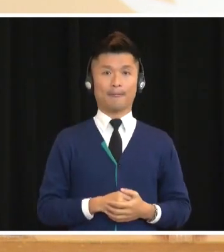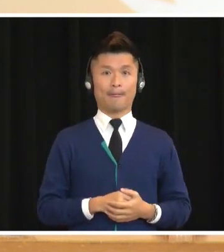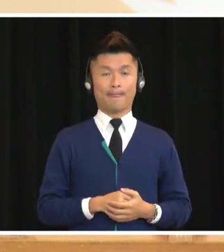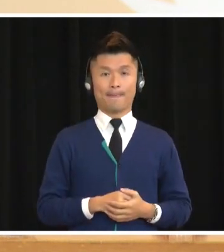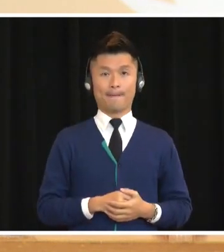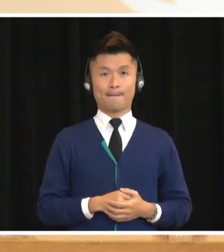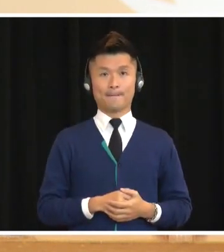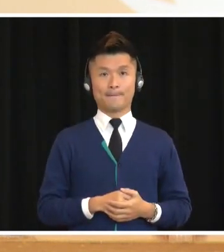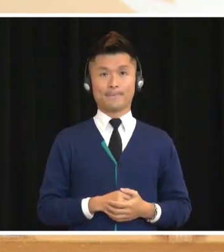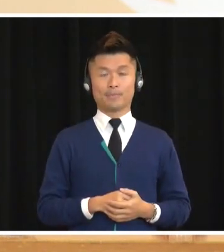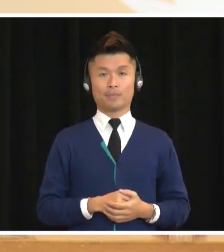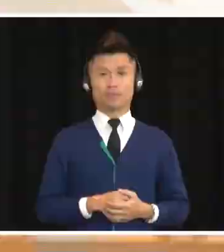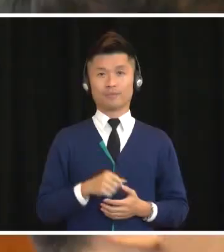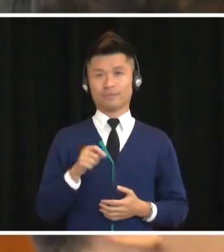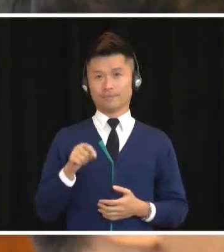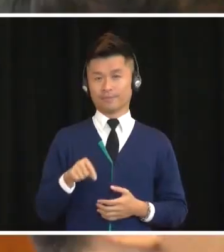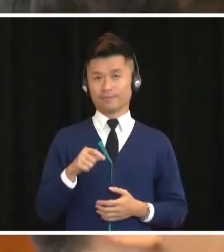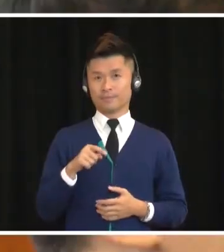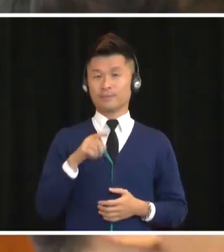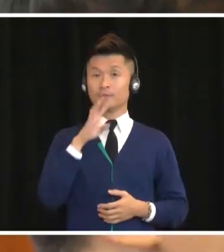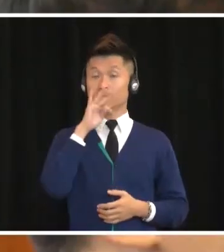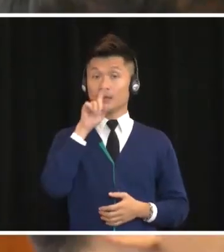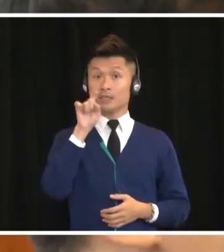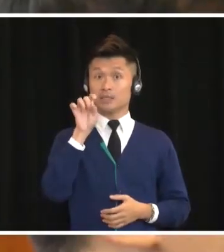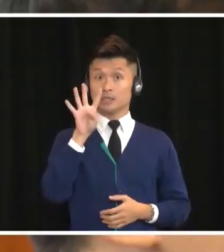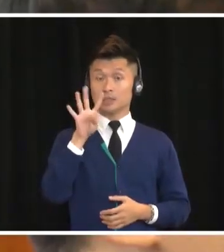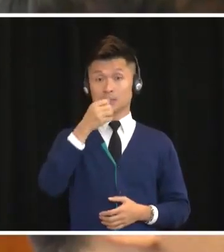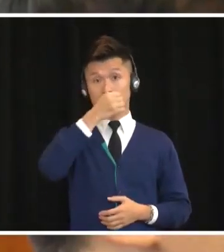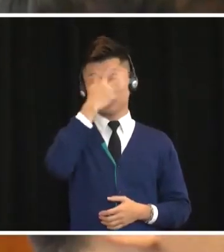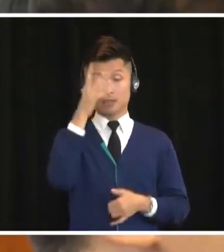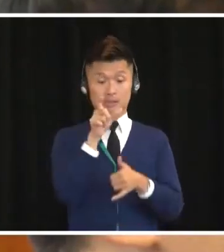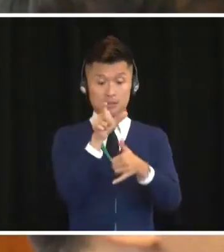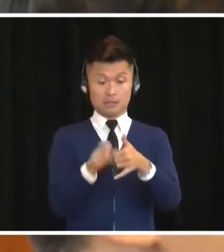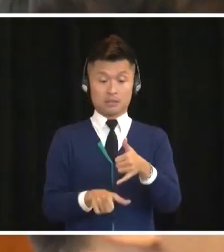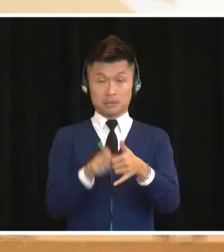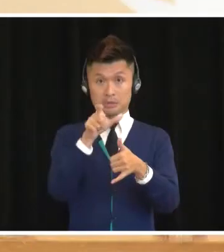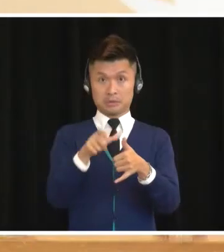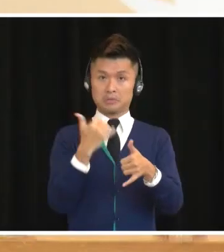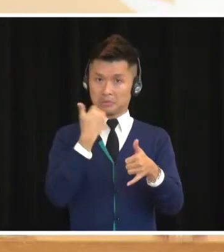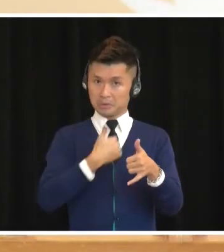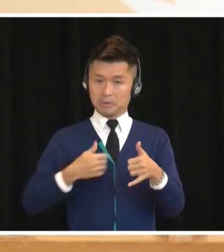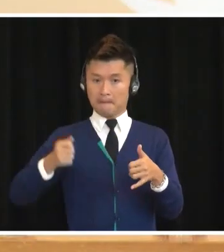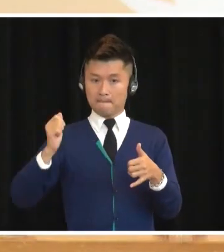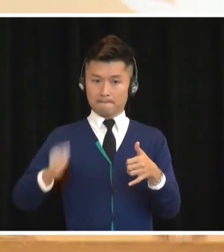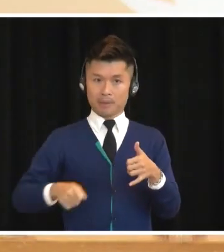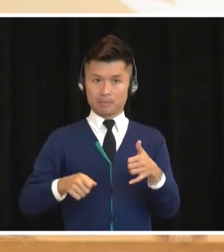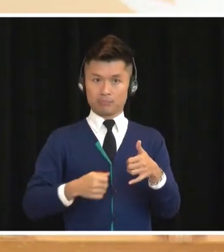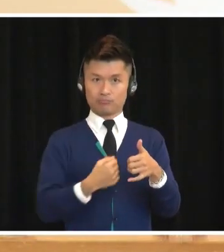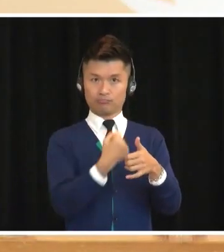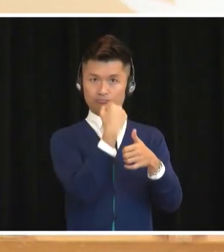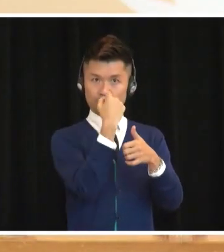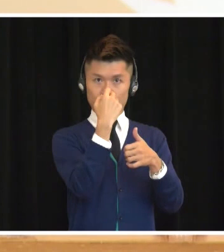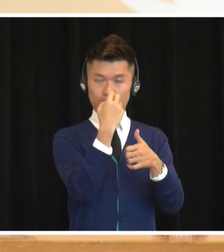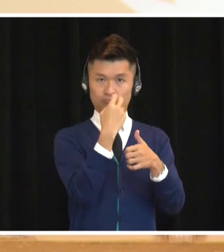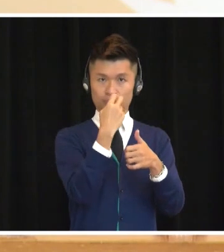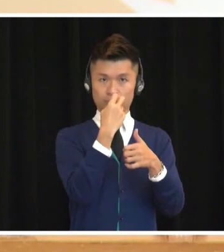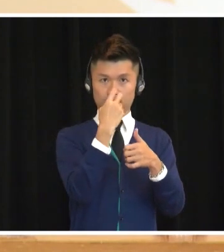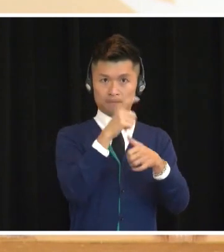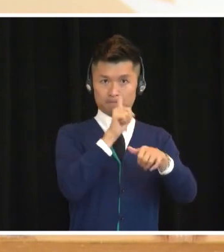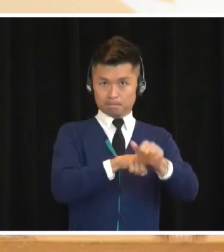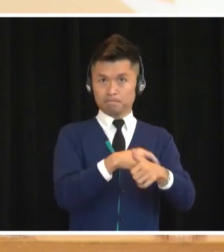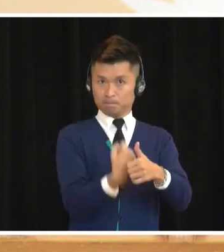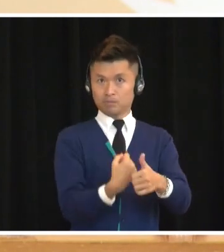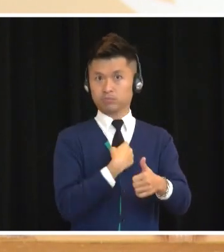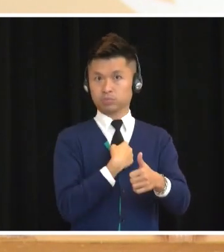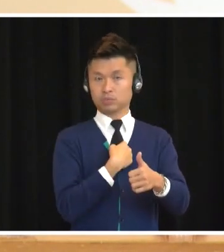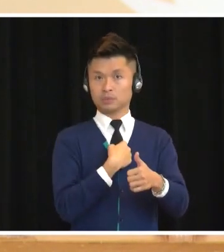那这个14岁的儿少有可能会被判自由刑、被监禁。对，好，那问